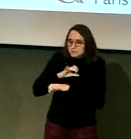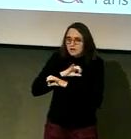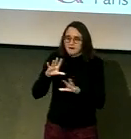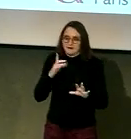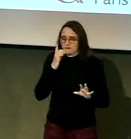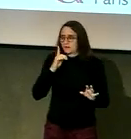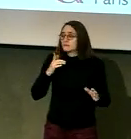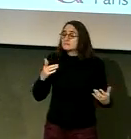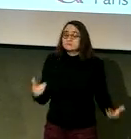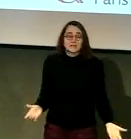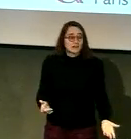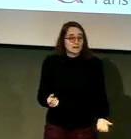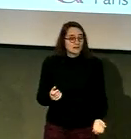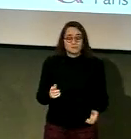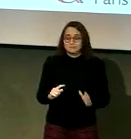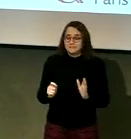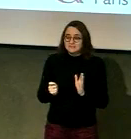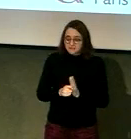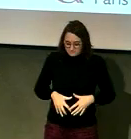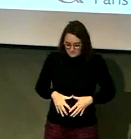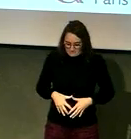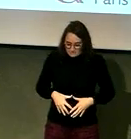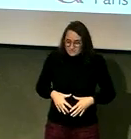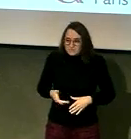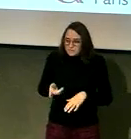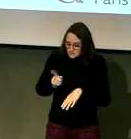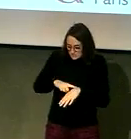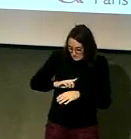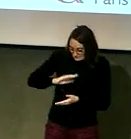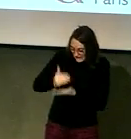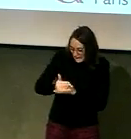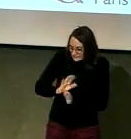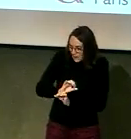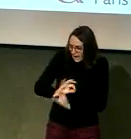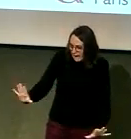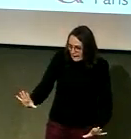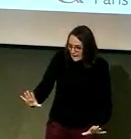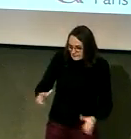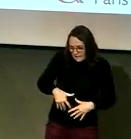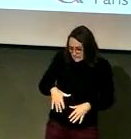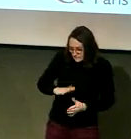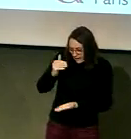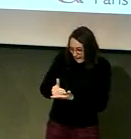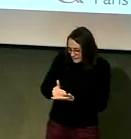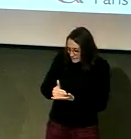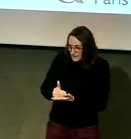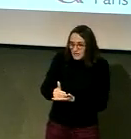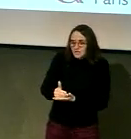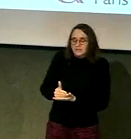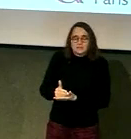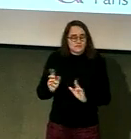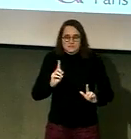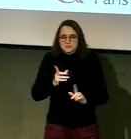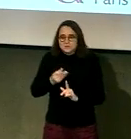pas se décider le jour où une femme est enceinte et on va lui dire « Ah non, mais il faut rien prendre parce que vous êtes enceinte ». Là, on rajoute à la